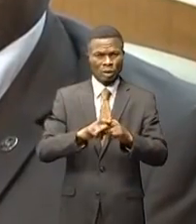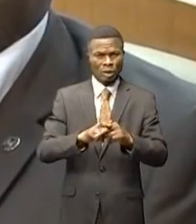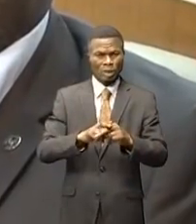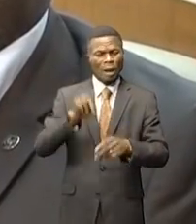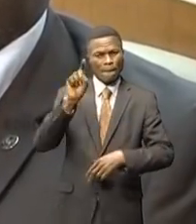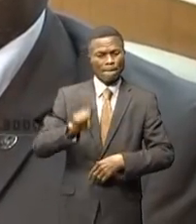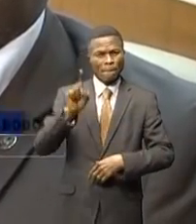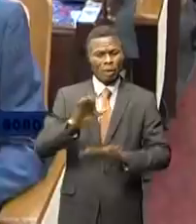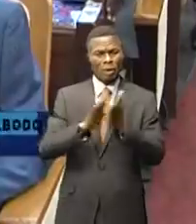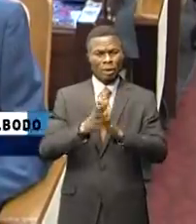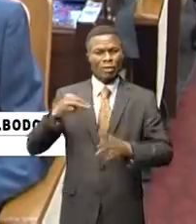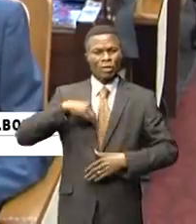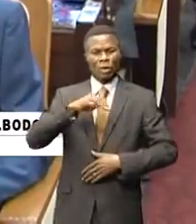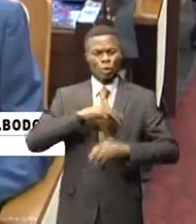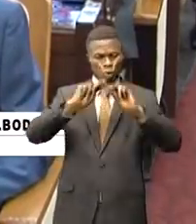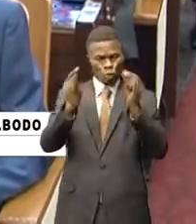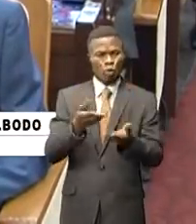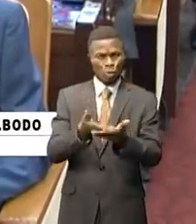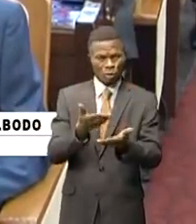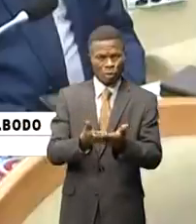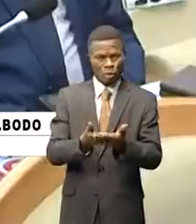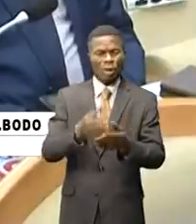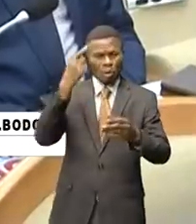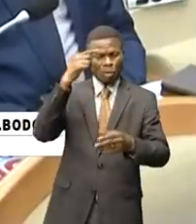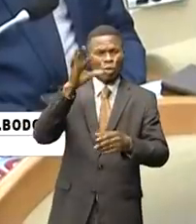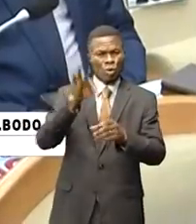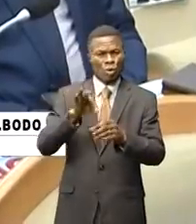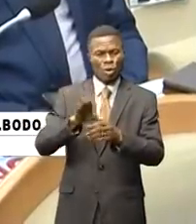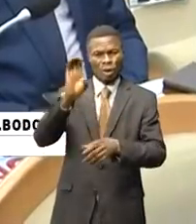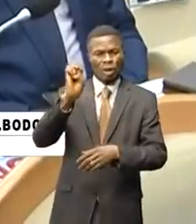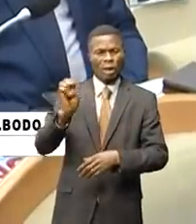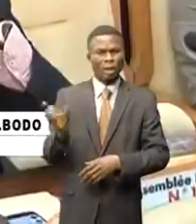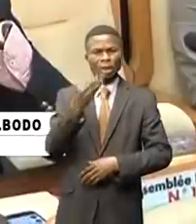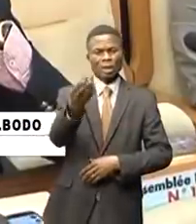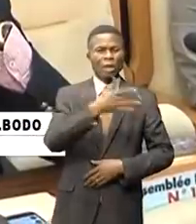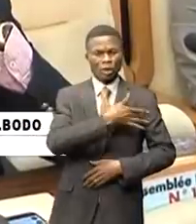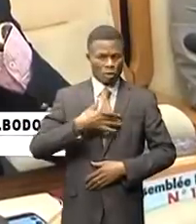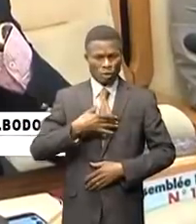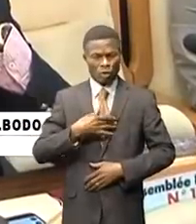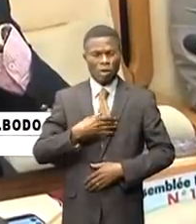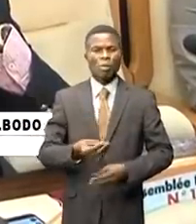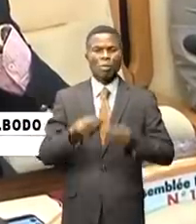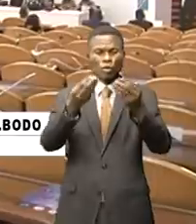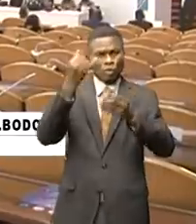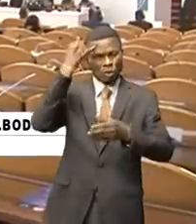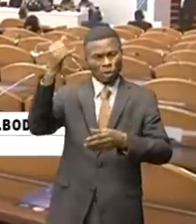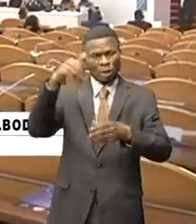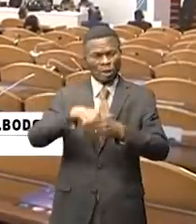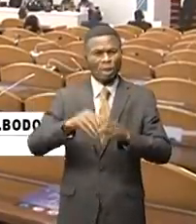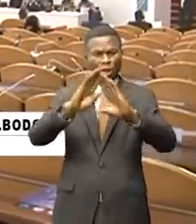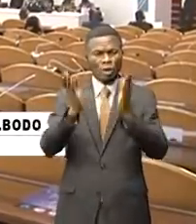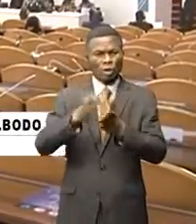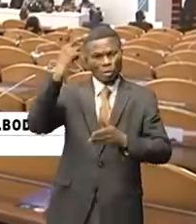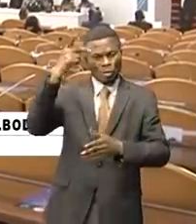désir d'être membre de cette commission sur la ceni se sont inscrits pour apporter des amendements au sein de la commission